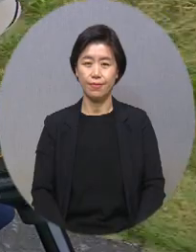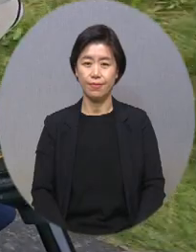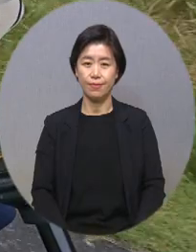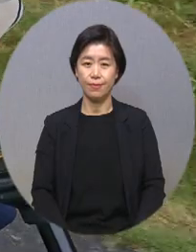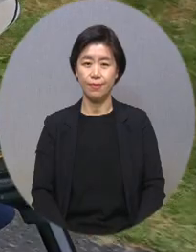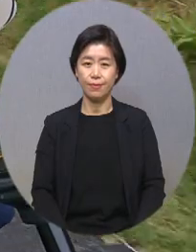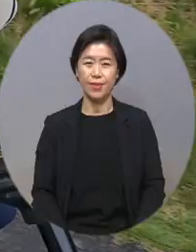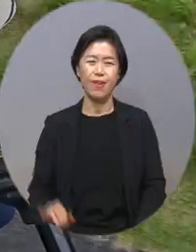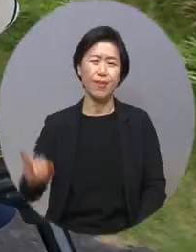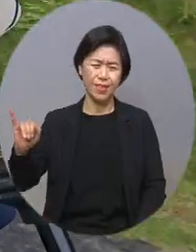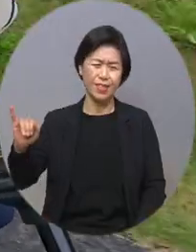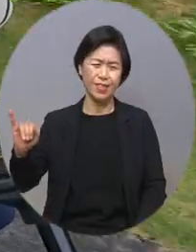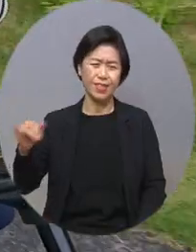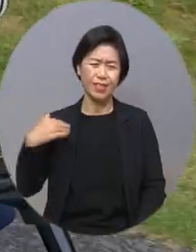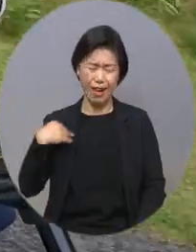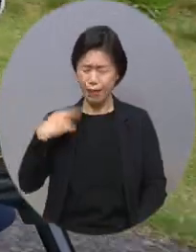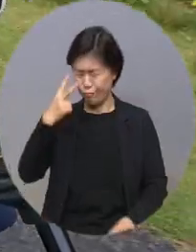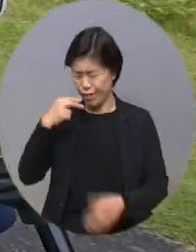언니가 나 봐준 것 같아.